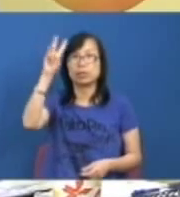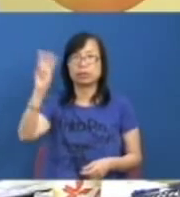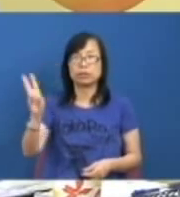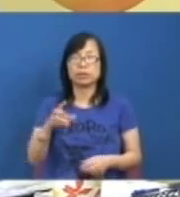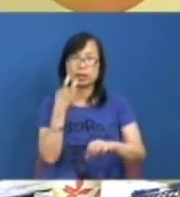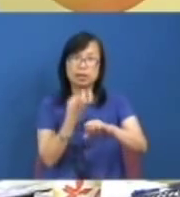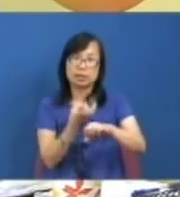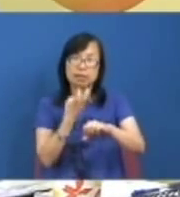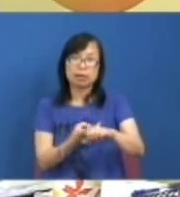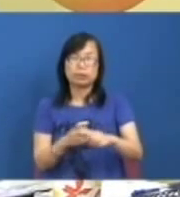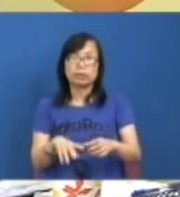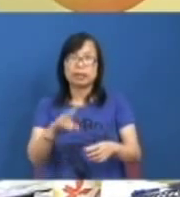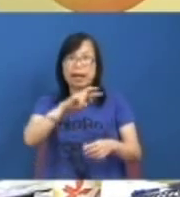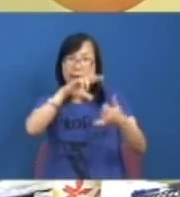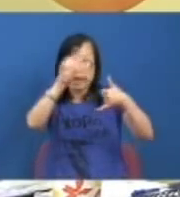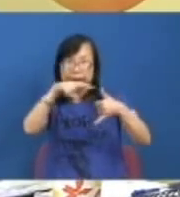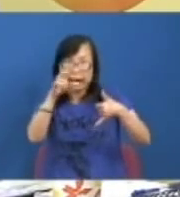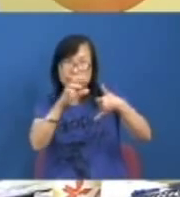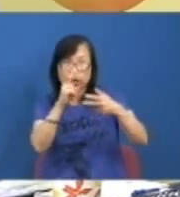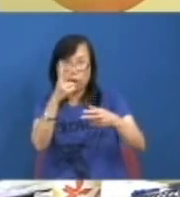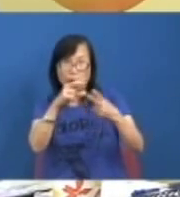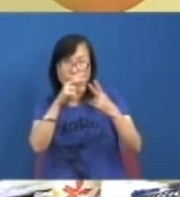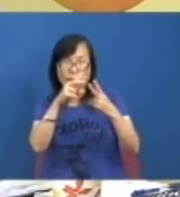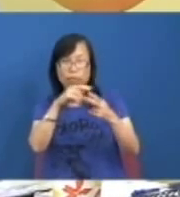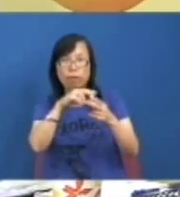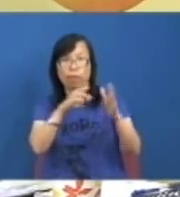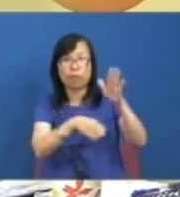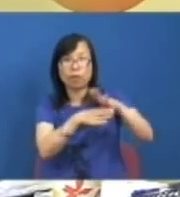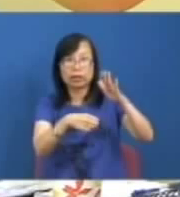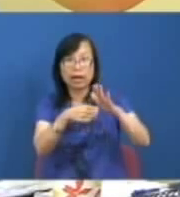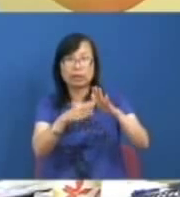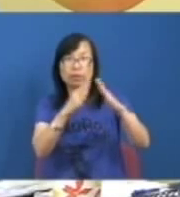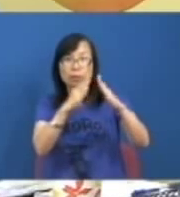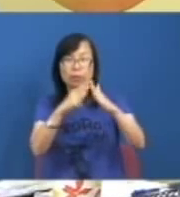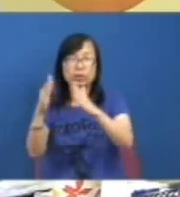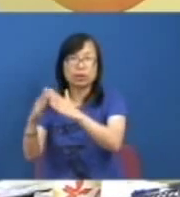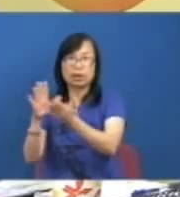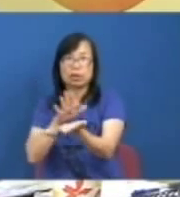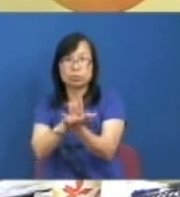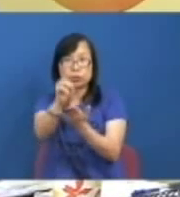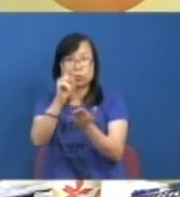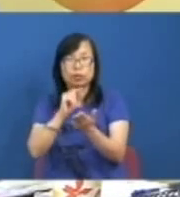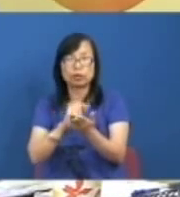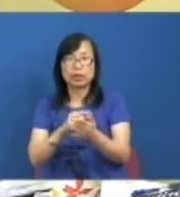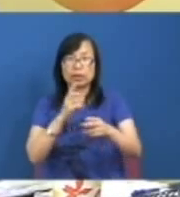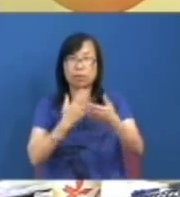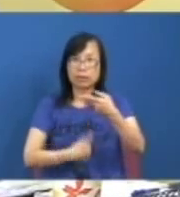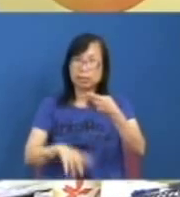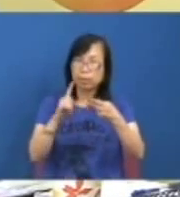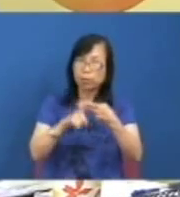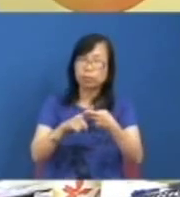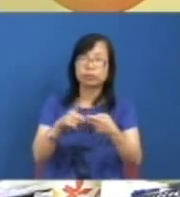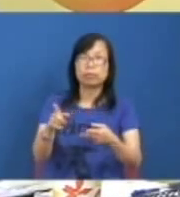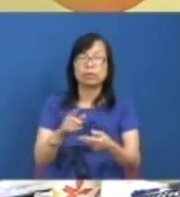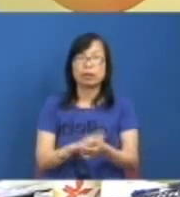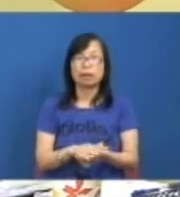我哋揀咗兩夥咧做我哋一個咧試點嚟嘅咯。咁嗰個咧就係我哋專業動力咧一個義務工作嚟嘅。咁我哋嘗